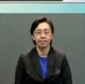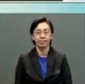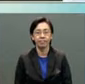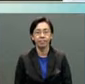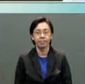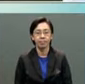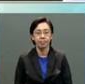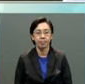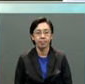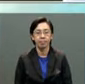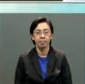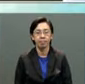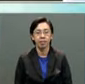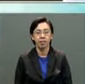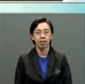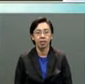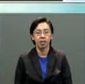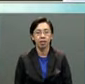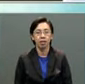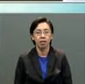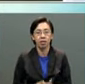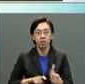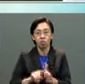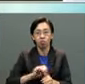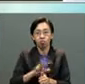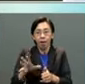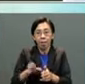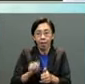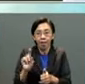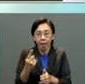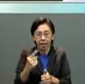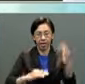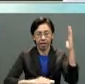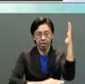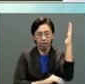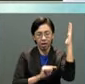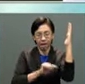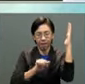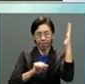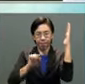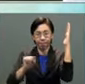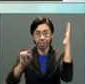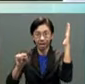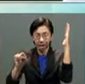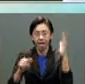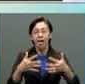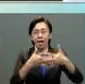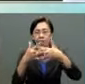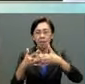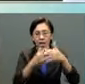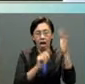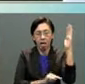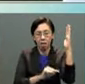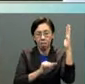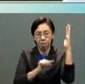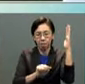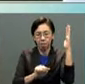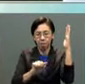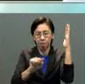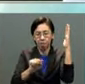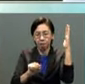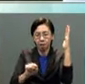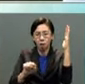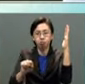มาดูแนวโน้มของผู้ป่วยรายใหม่ถ้าหากพล็อตเอามาเป็นกราฟจะเห็นว่าสหรัฐอเมริกายังพุ่งทะแยงขึ้นอยู่เลยน